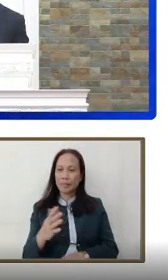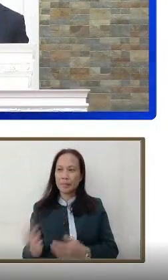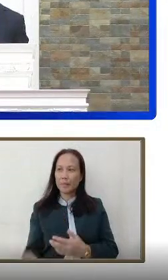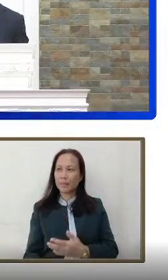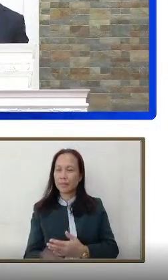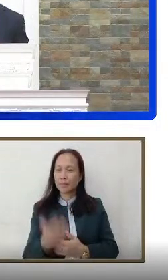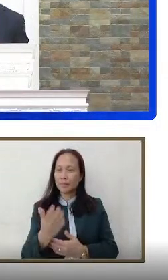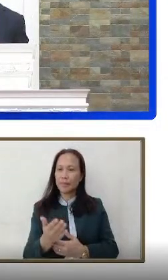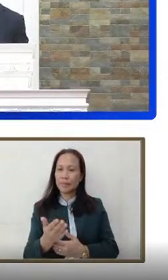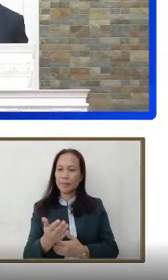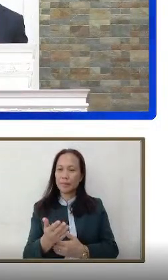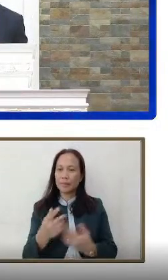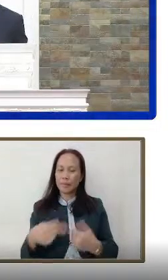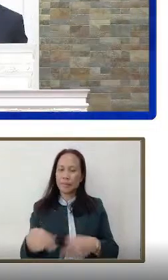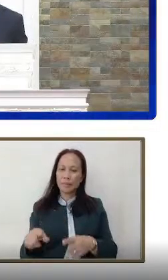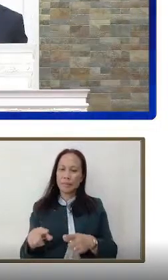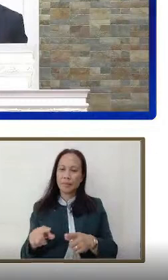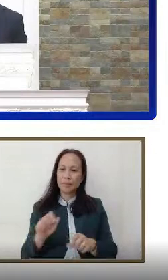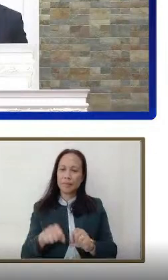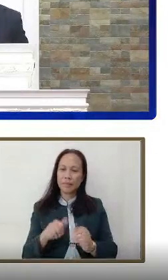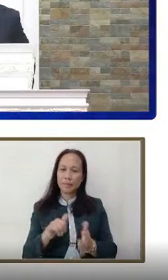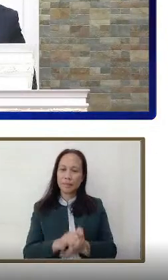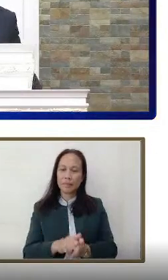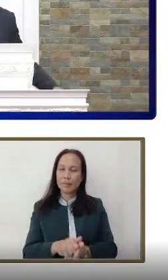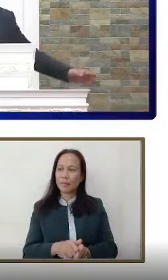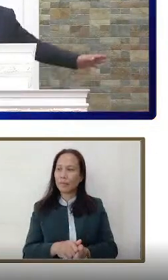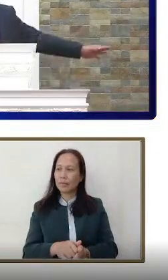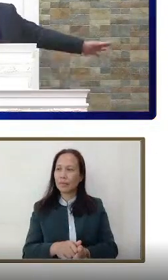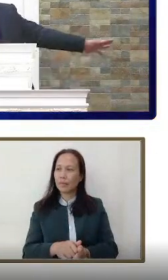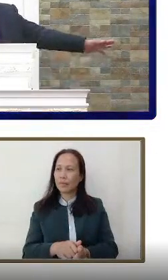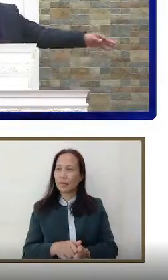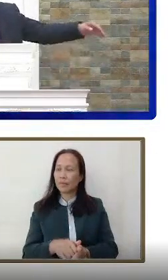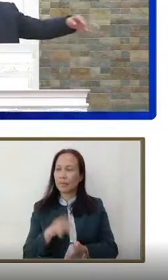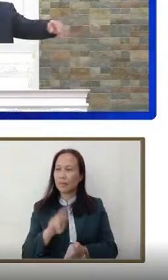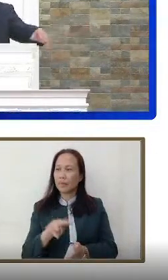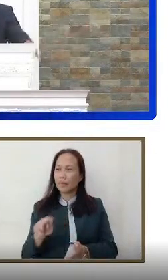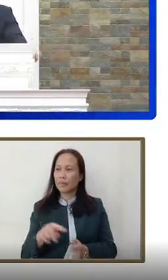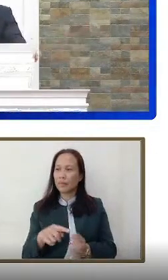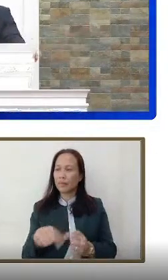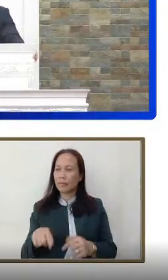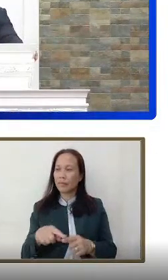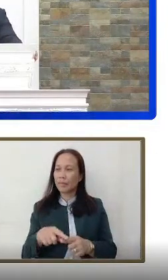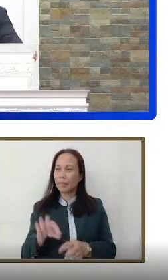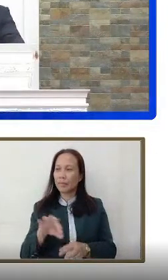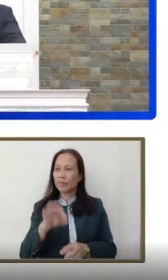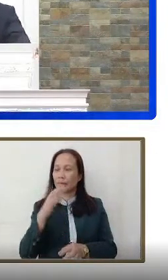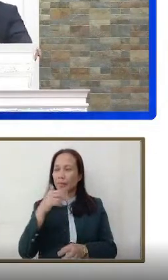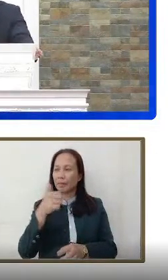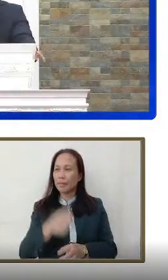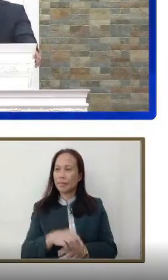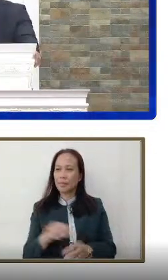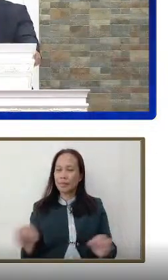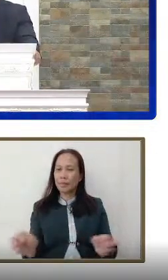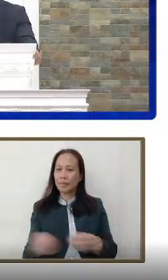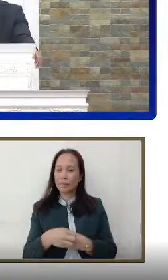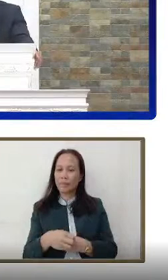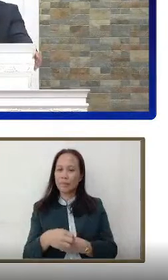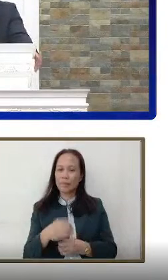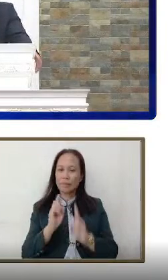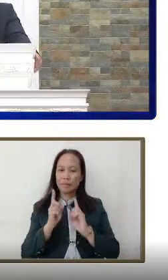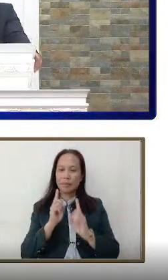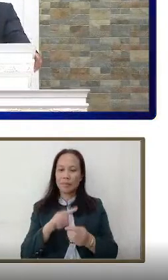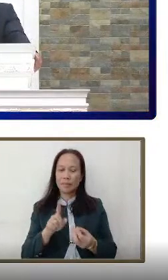po ng sistema natin na ito, mga kapatid. Kani-kanina lamang sa office, nag-uusap po kami patungkol sa mission, kapatid.